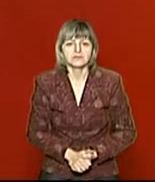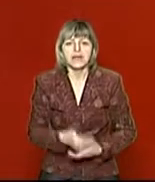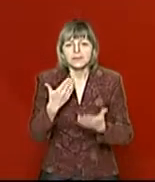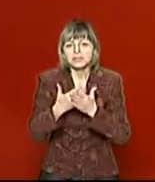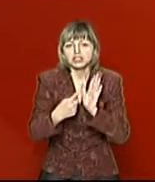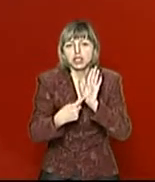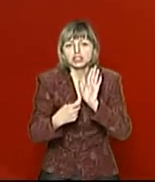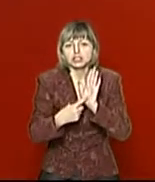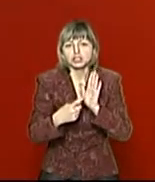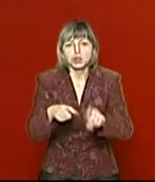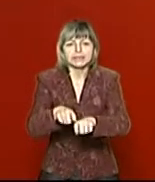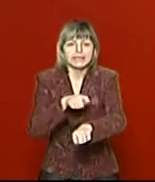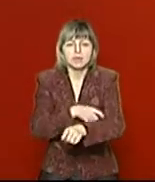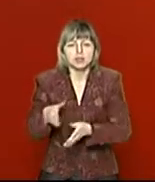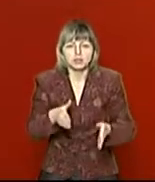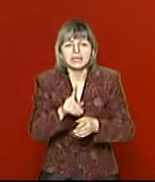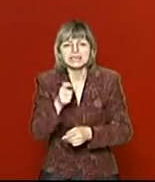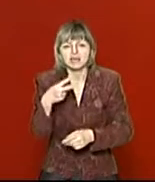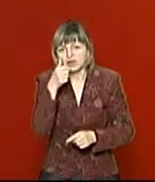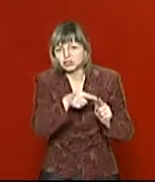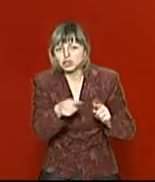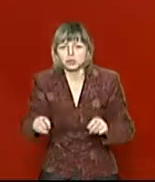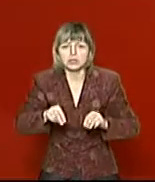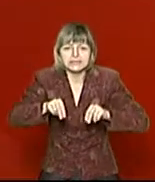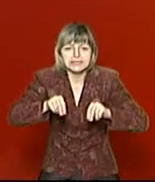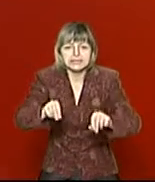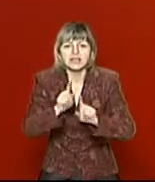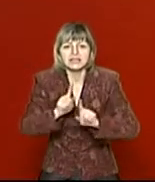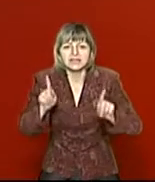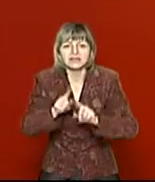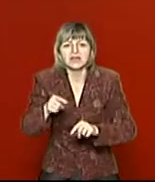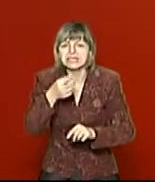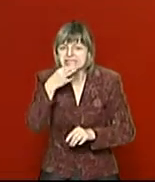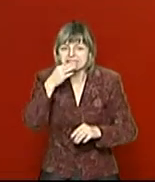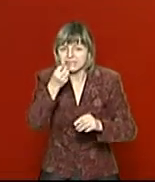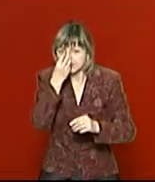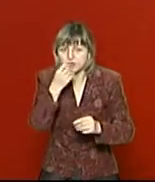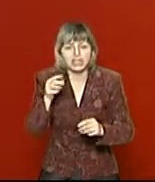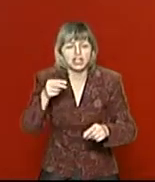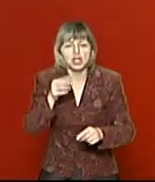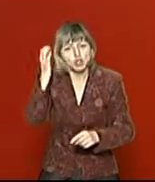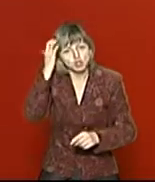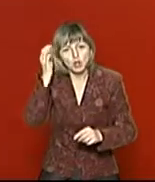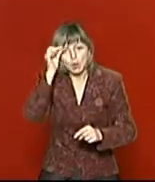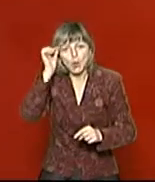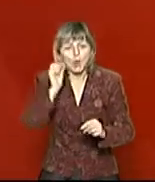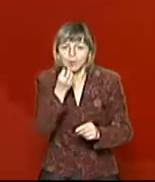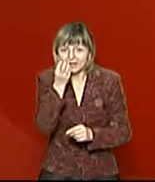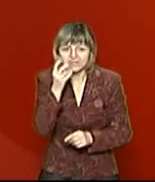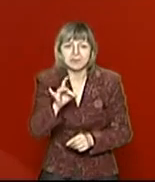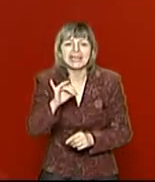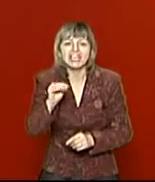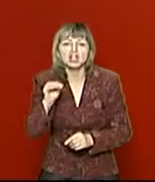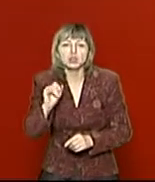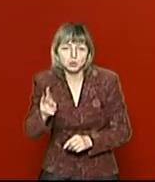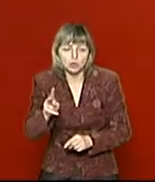Близько 600 кілометрів доріг за 20 років засіяв декоративними соняхами та чорнобривцями волинянин Василь Рижук. Цього